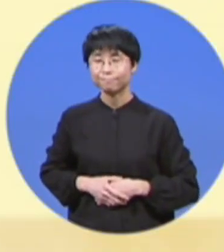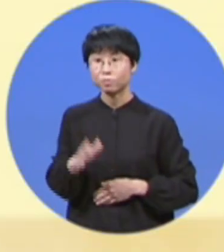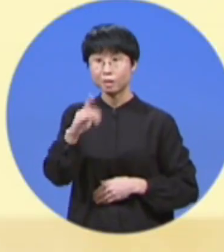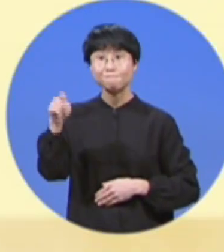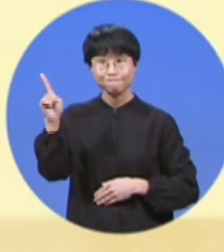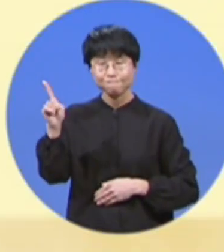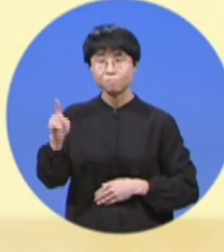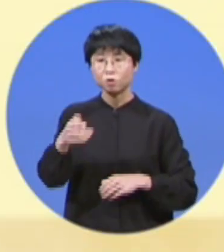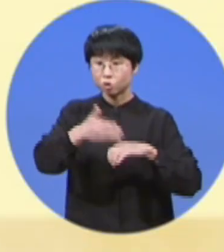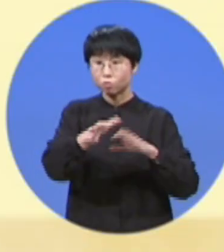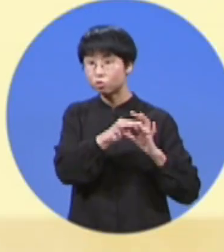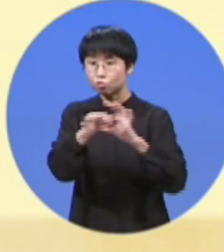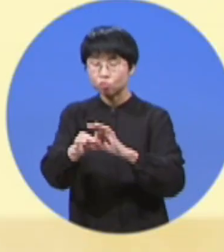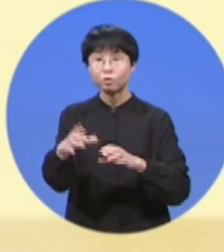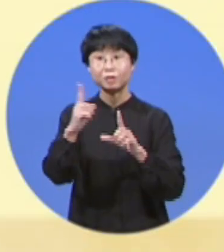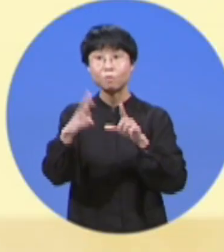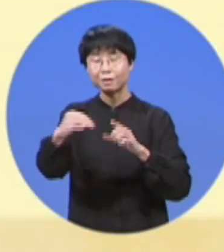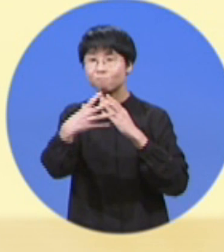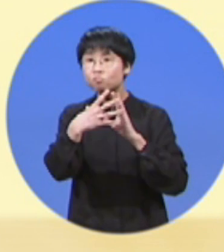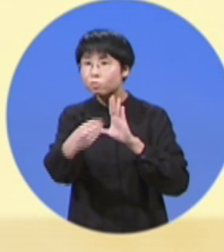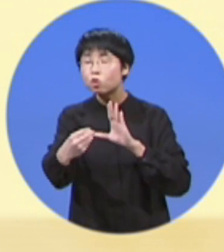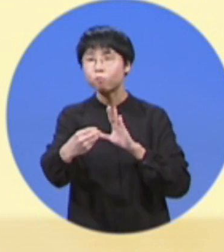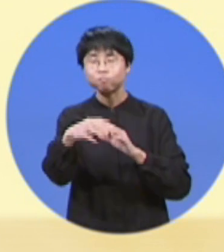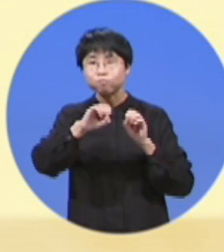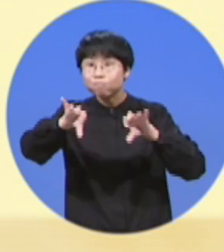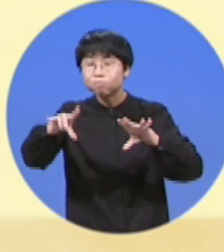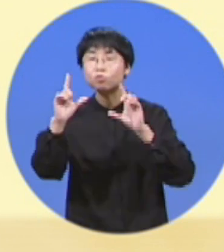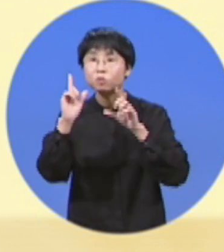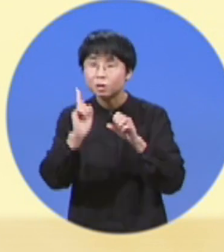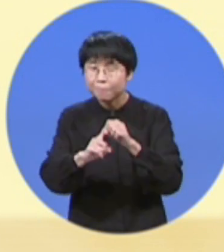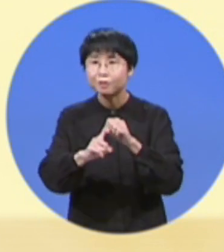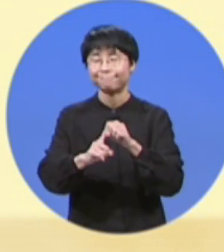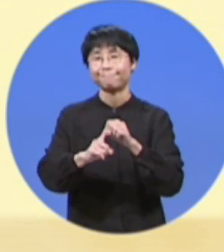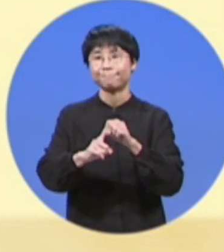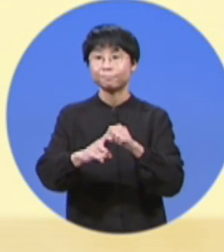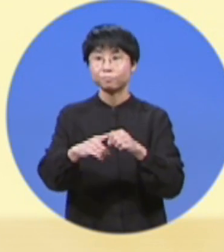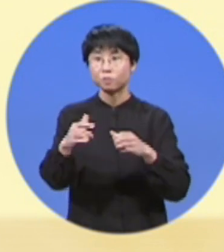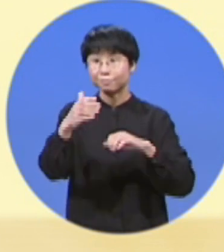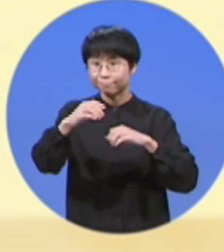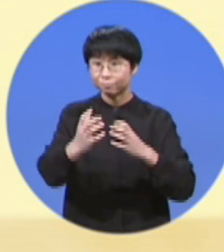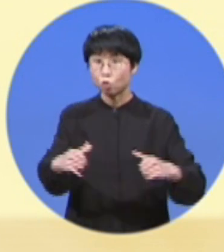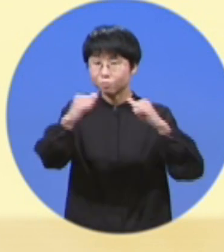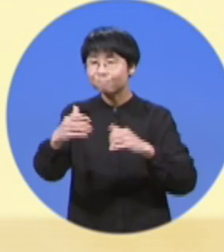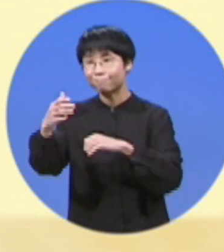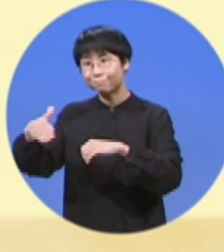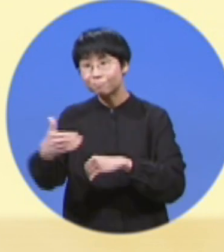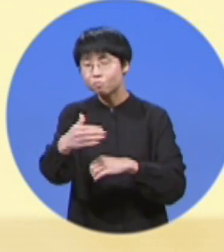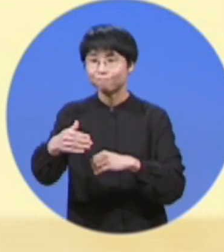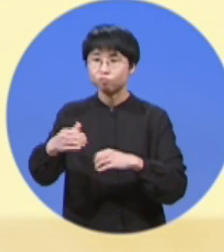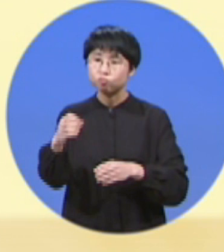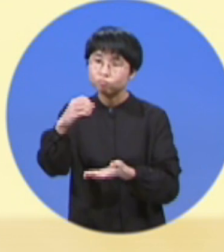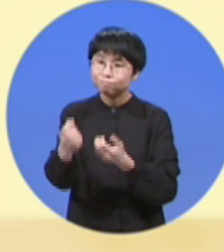県では料理を通じて千葉県の魅力を発信するため、県内の多彩な農林水産物を活用できるアヒージョ